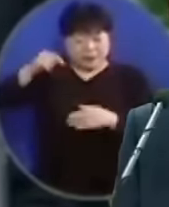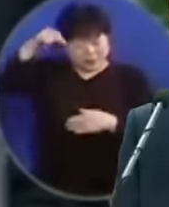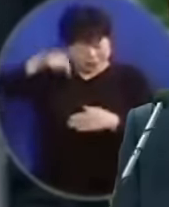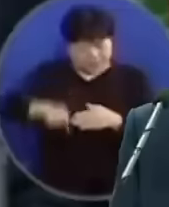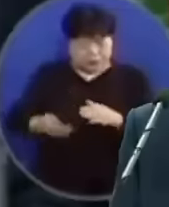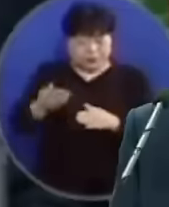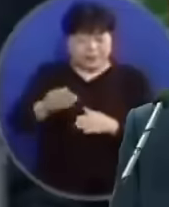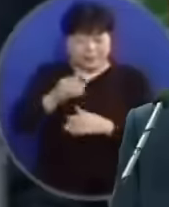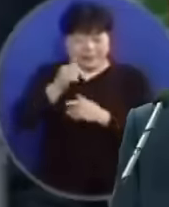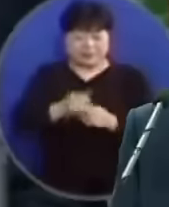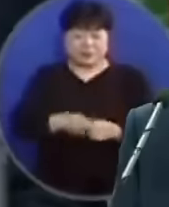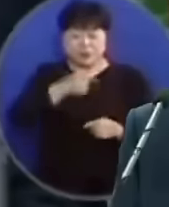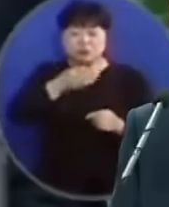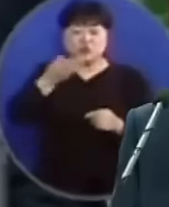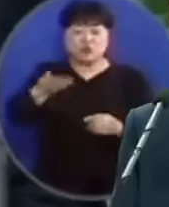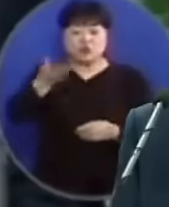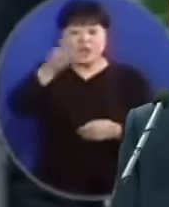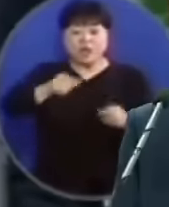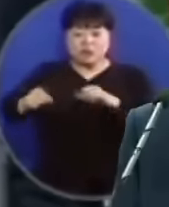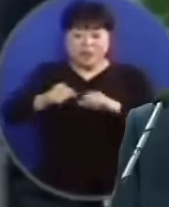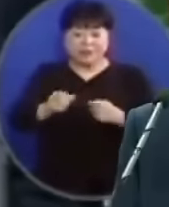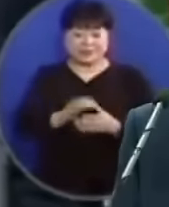신이 수면에 운행했습니다.